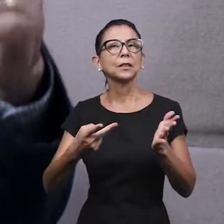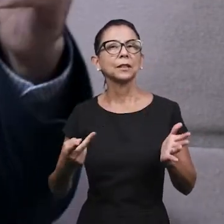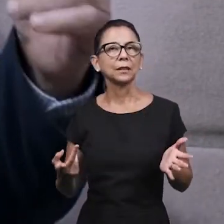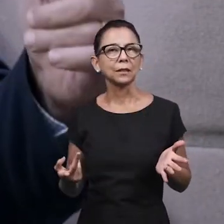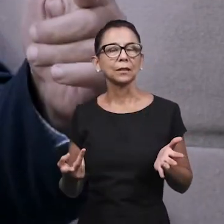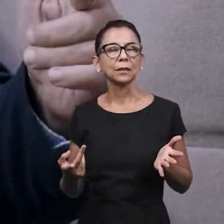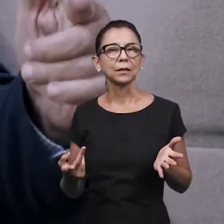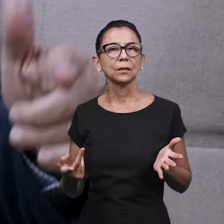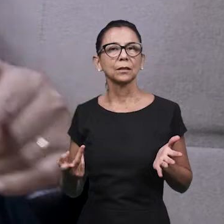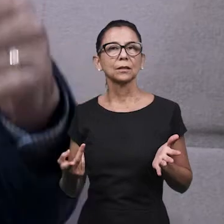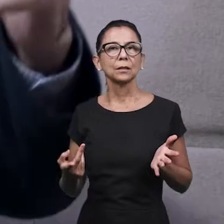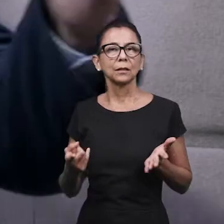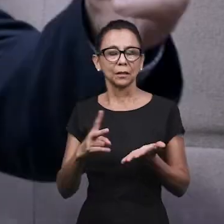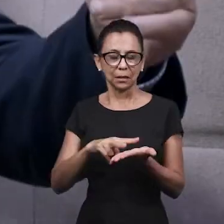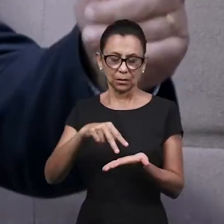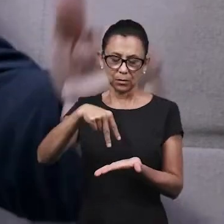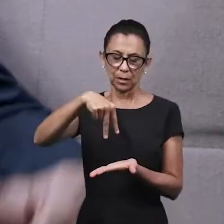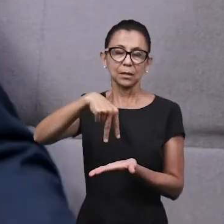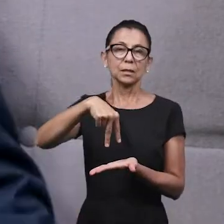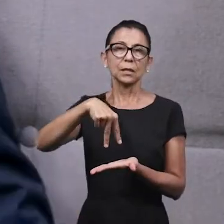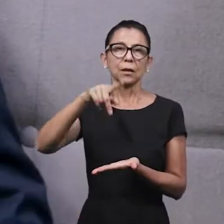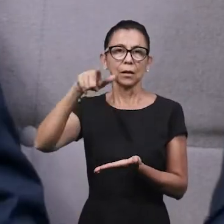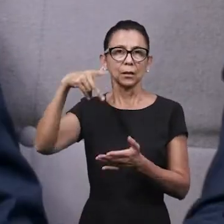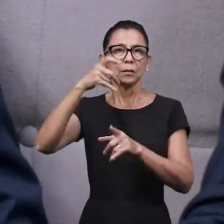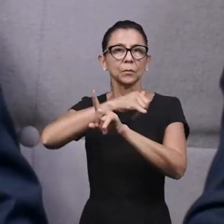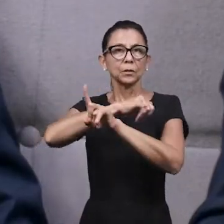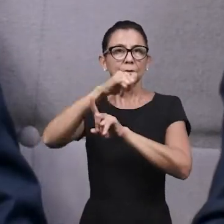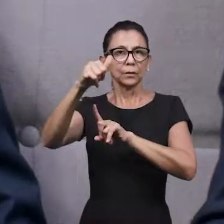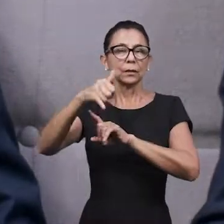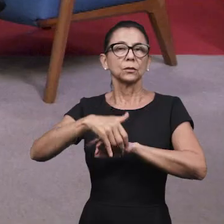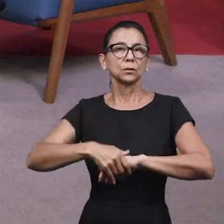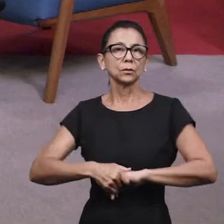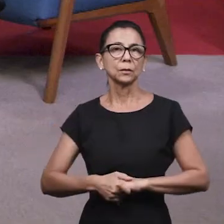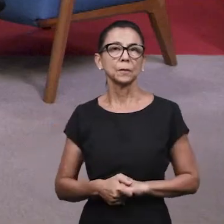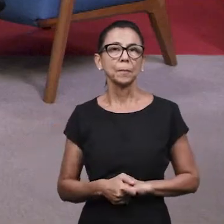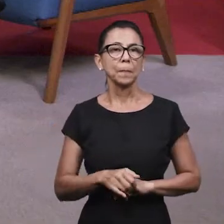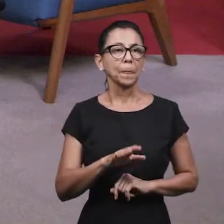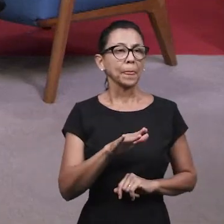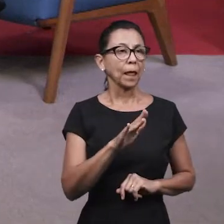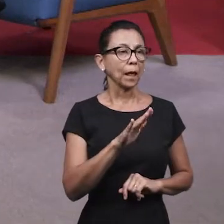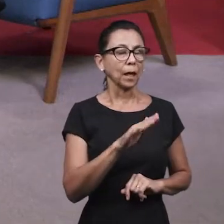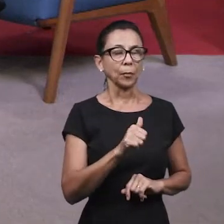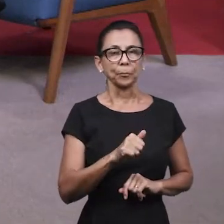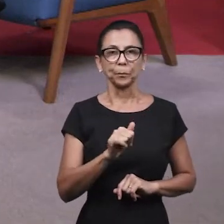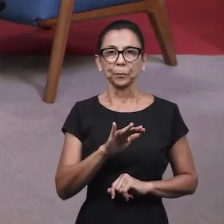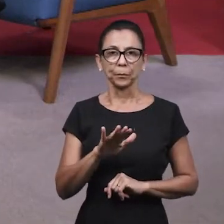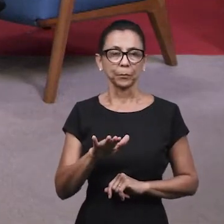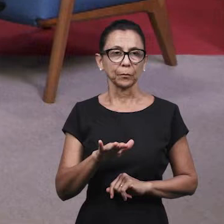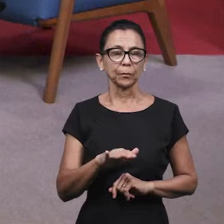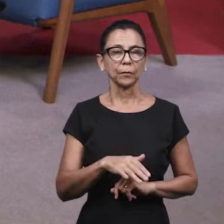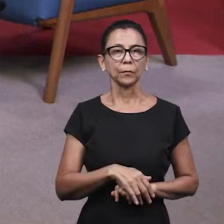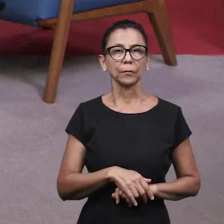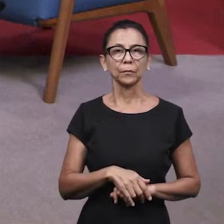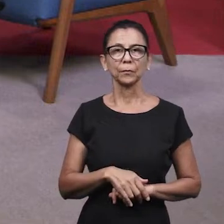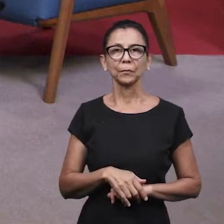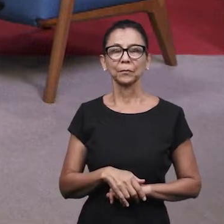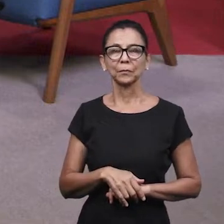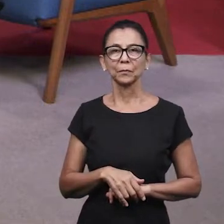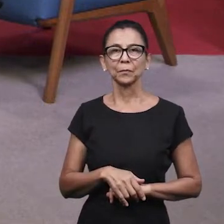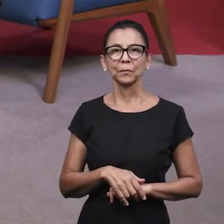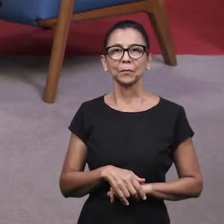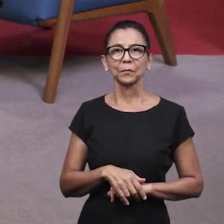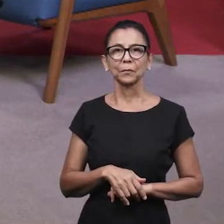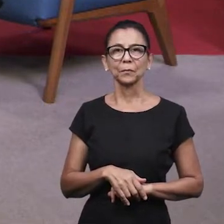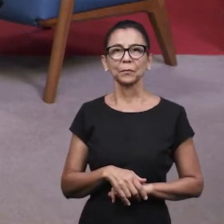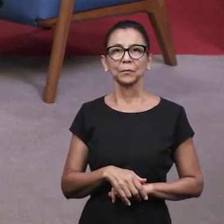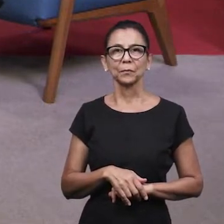la résurrection du Seigneur Jésus. Et même avant de lire, on peut même appeler le texte et après